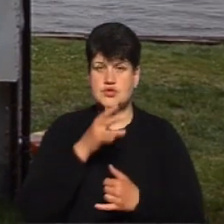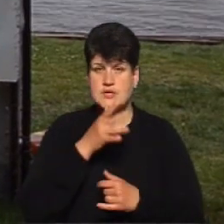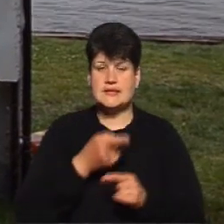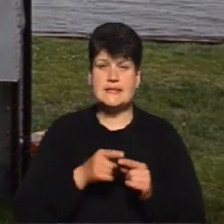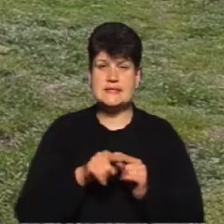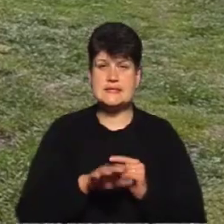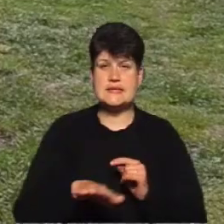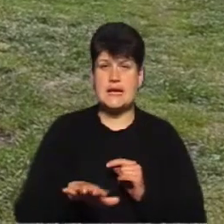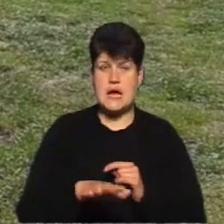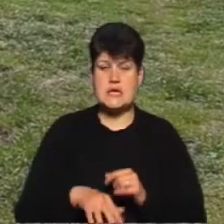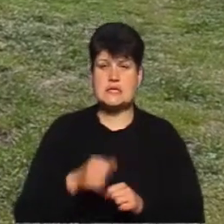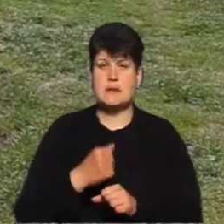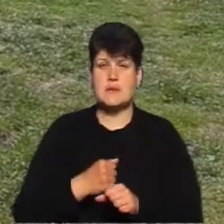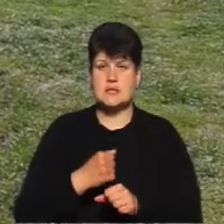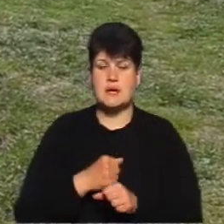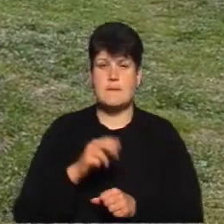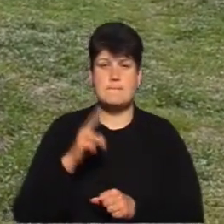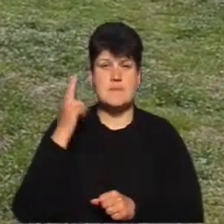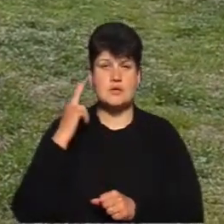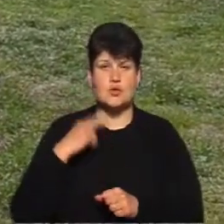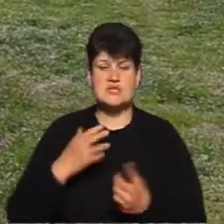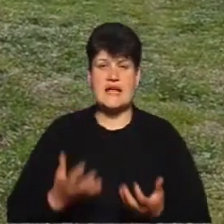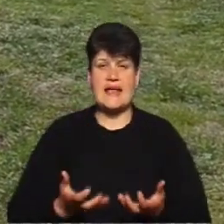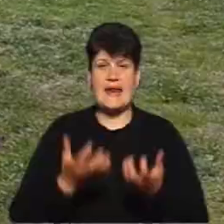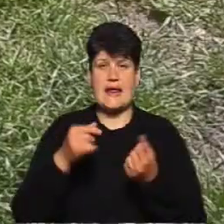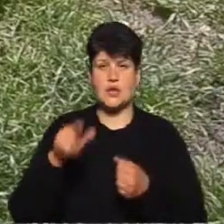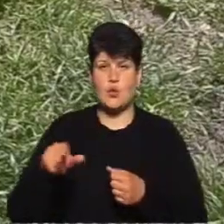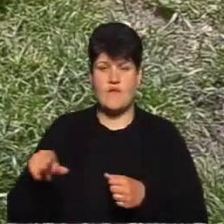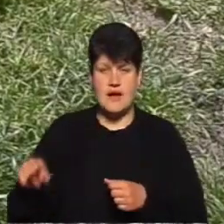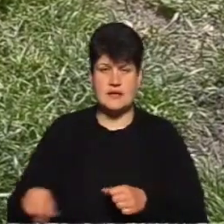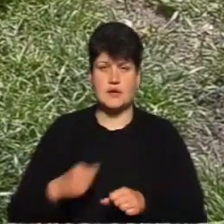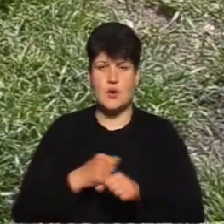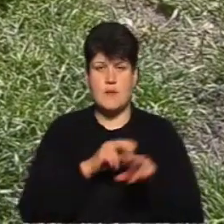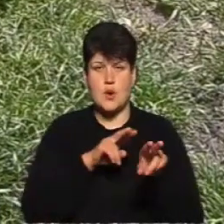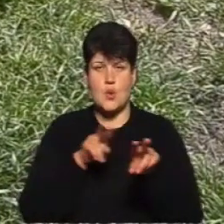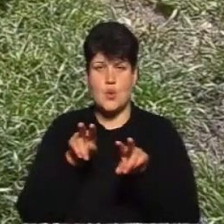працюють матроси-рятувальники, які здійснюють контроль за